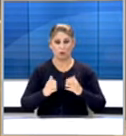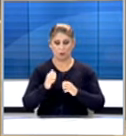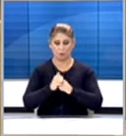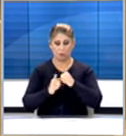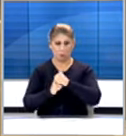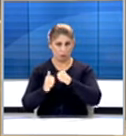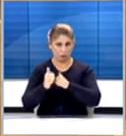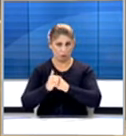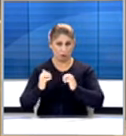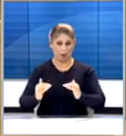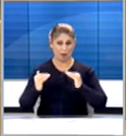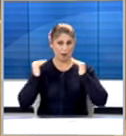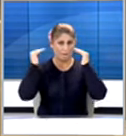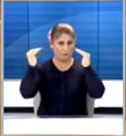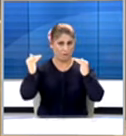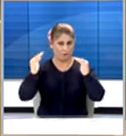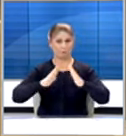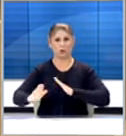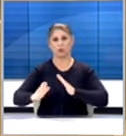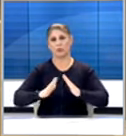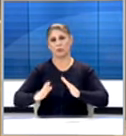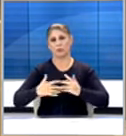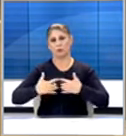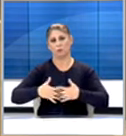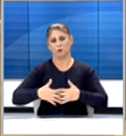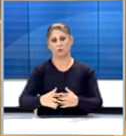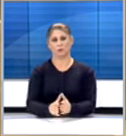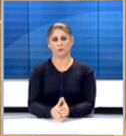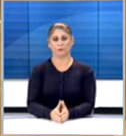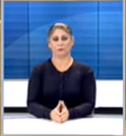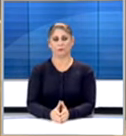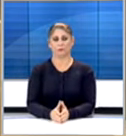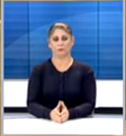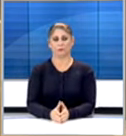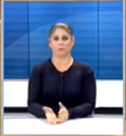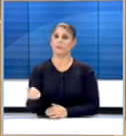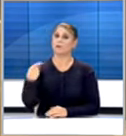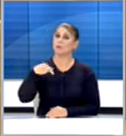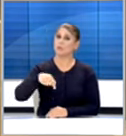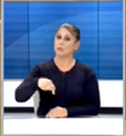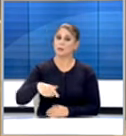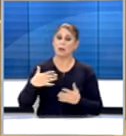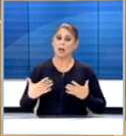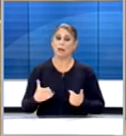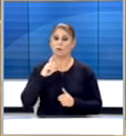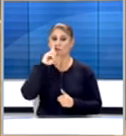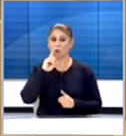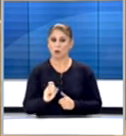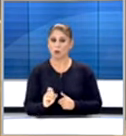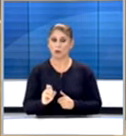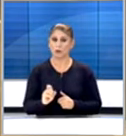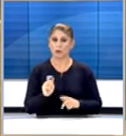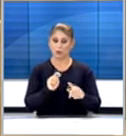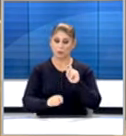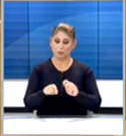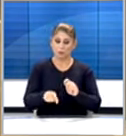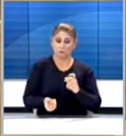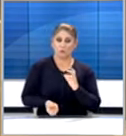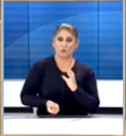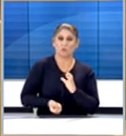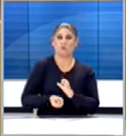υποδομές, αναβάθμιση και προστασία εξοπλισμού. Σήμερα λοιπόν έχουμε χρέος να χαράξουμε αυτή τη νέα